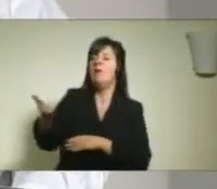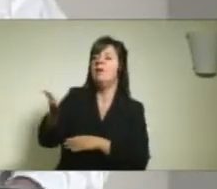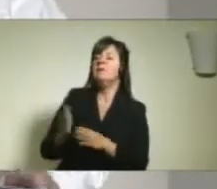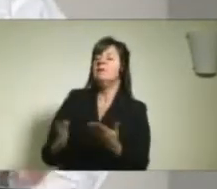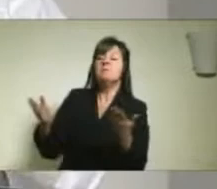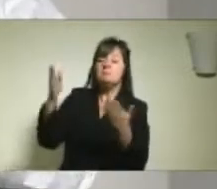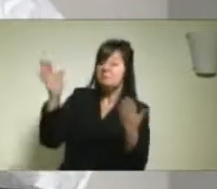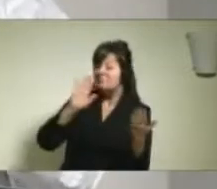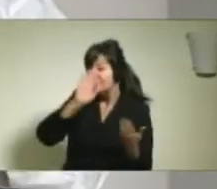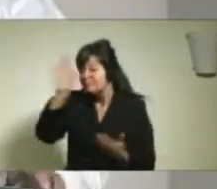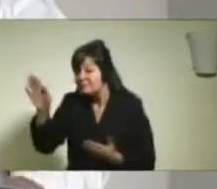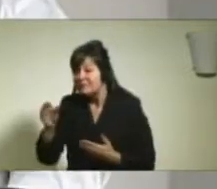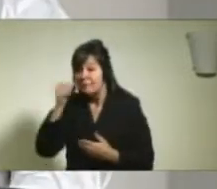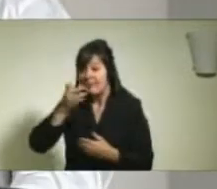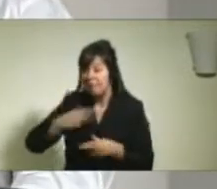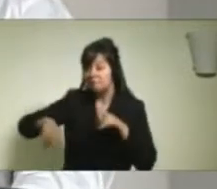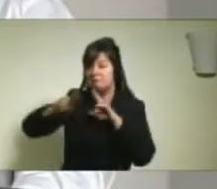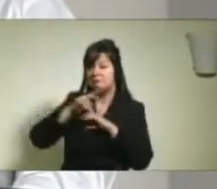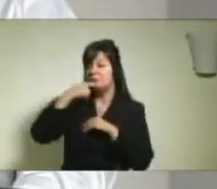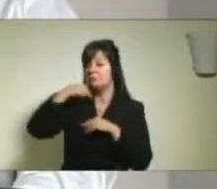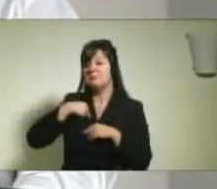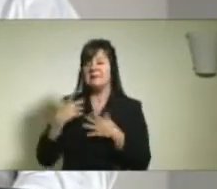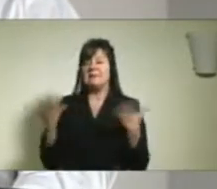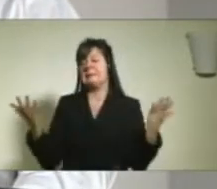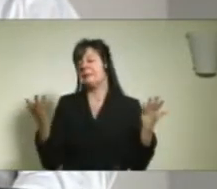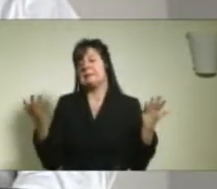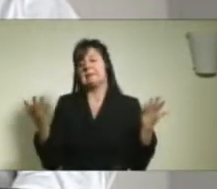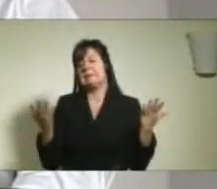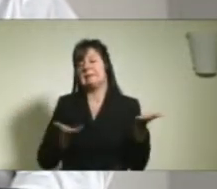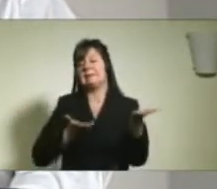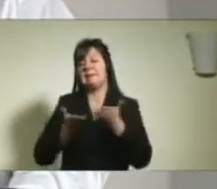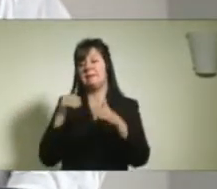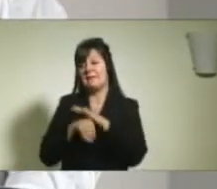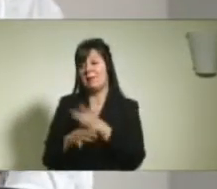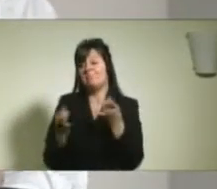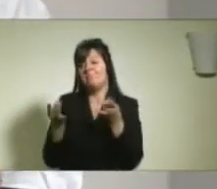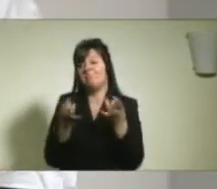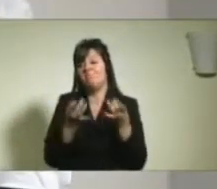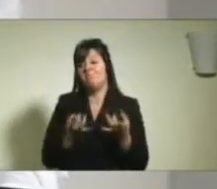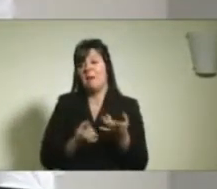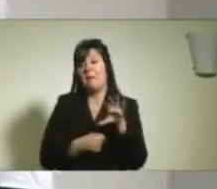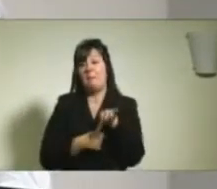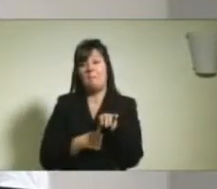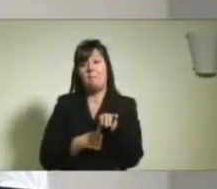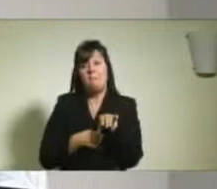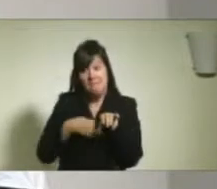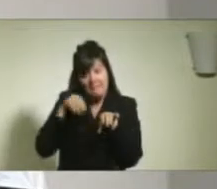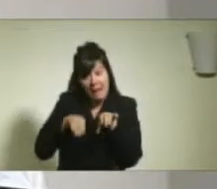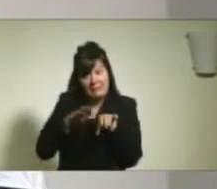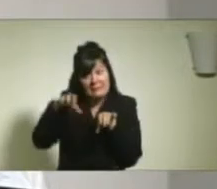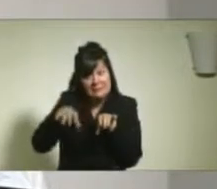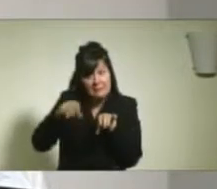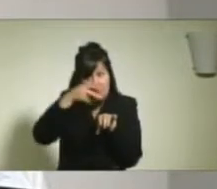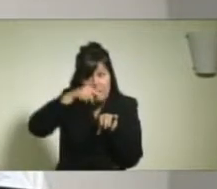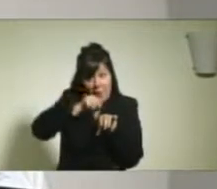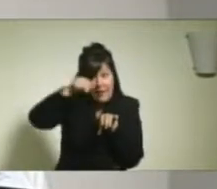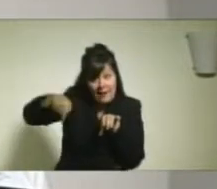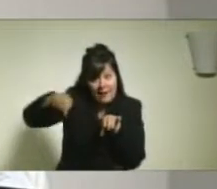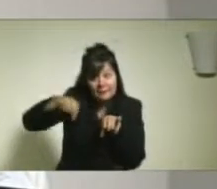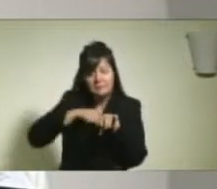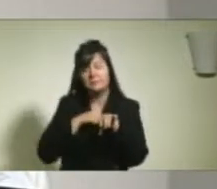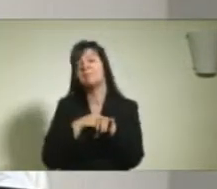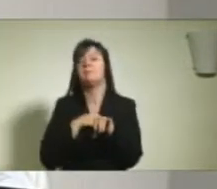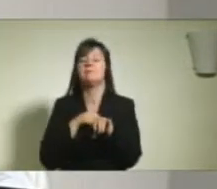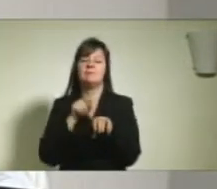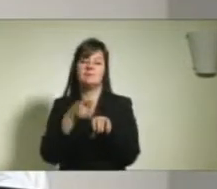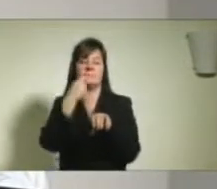m'a dit qu'ils n'avaient pas de service bancaire, mais qu'ils étaient juste à côté d'une banque. Et elle a